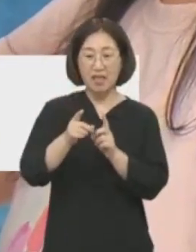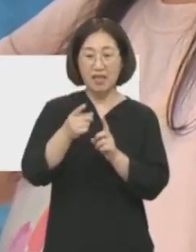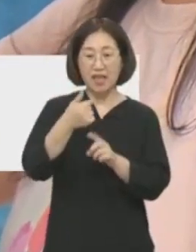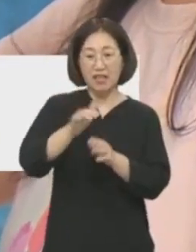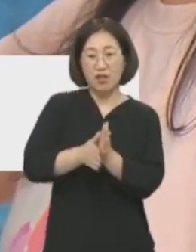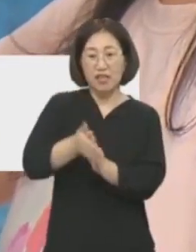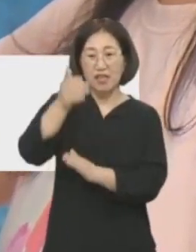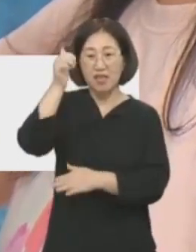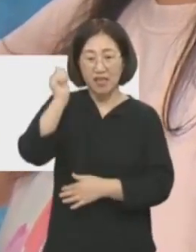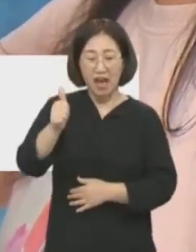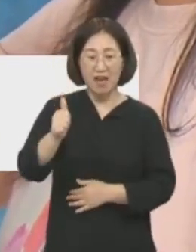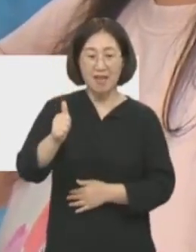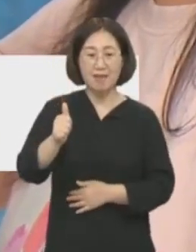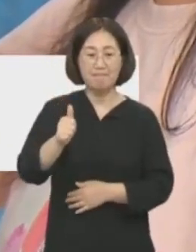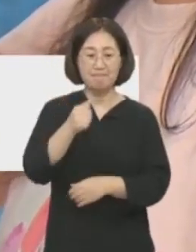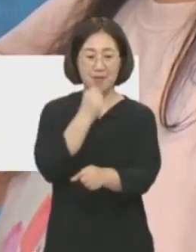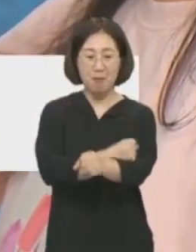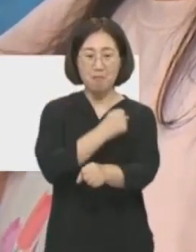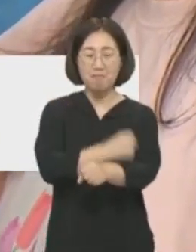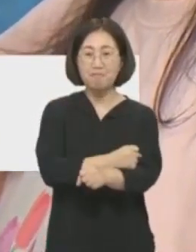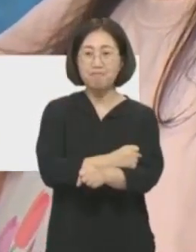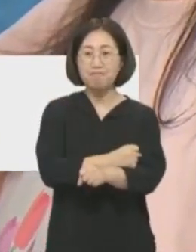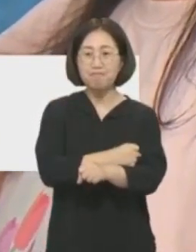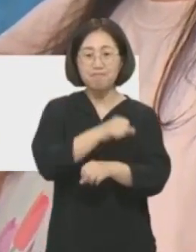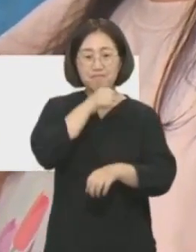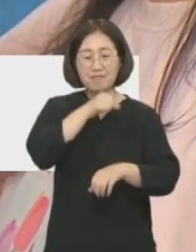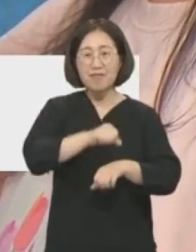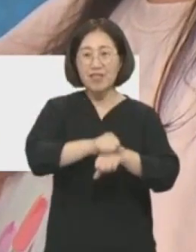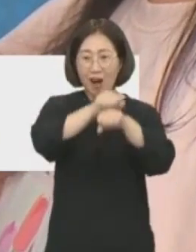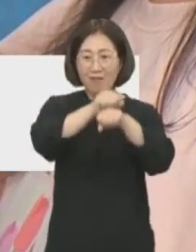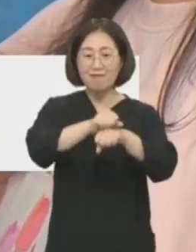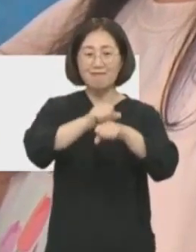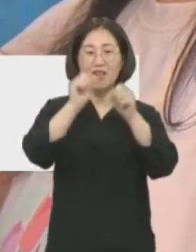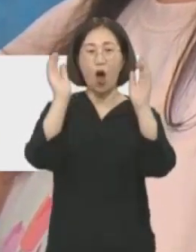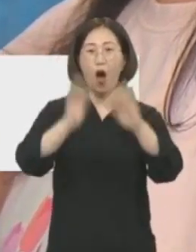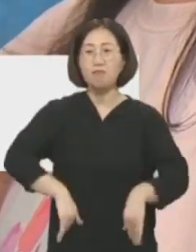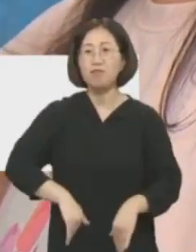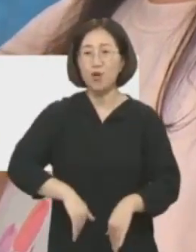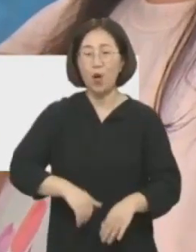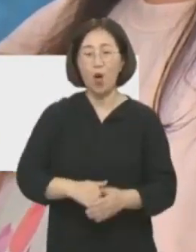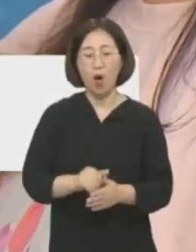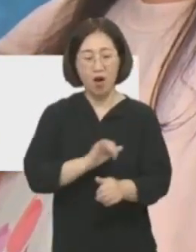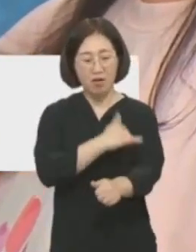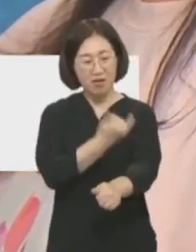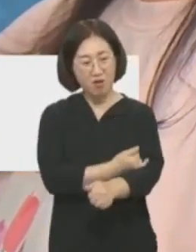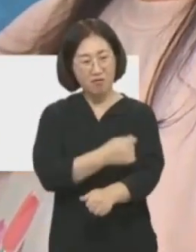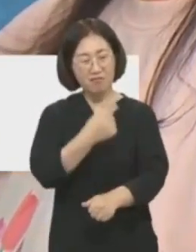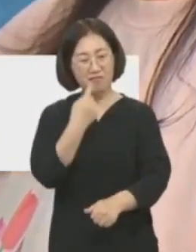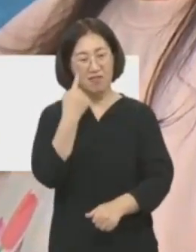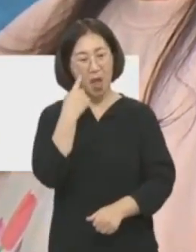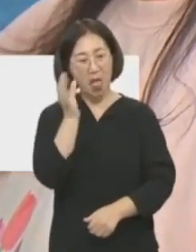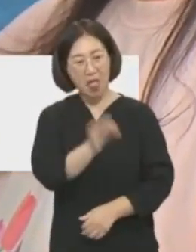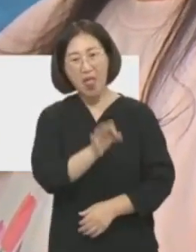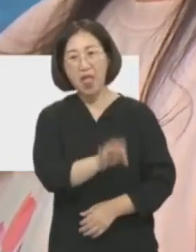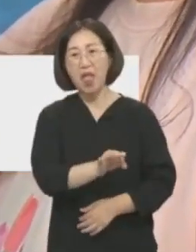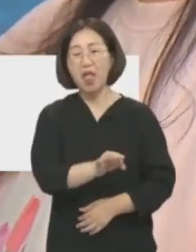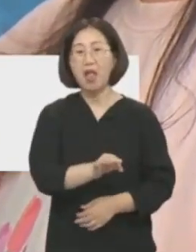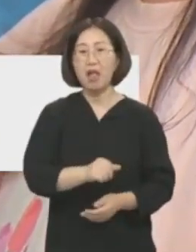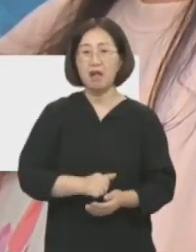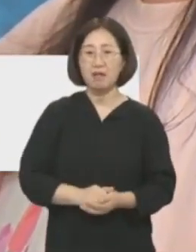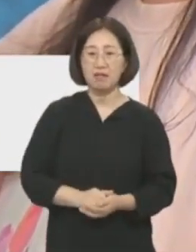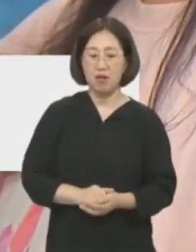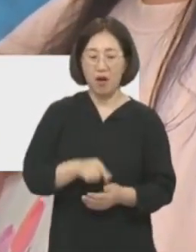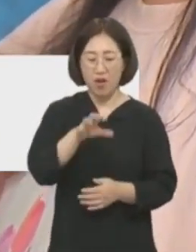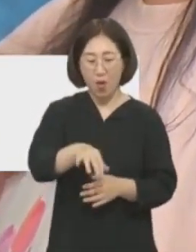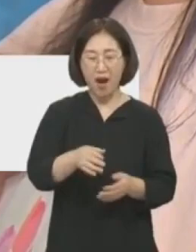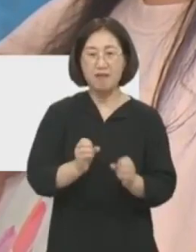혐오를 이야기하는 자들에게 넘겨왔다가 쌓아 공정마저 허물어버리고 인권을 우선거리로 만들어 놓고 기관을